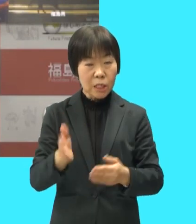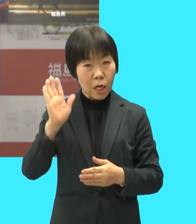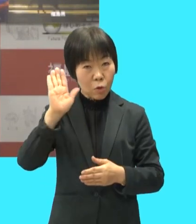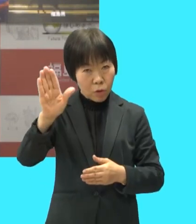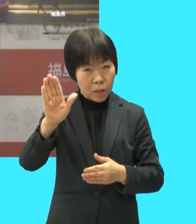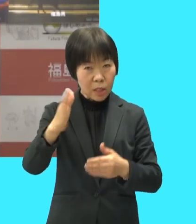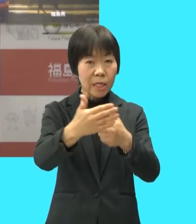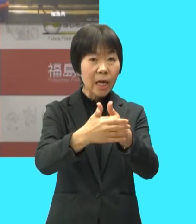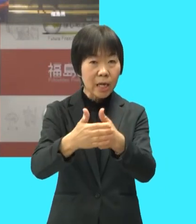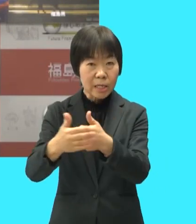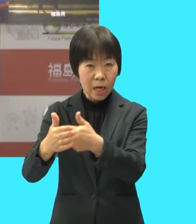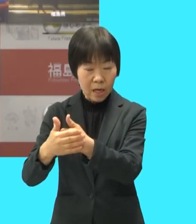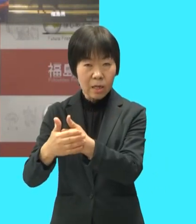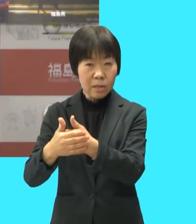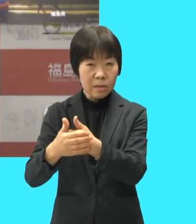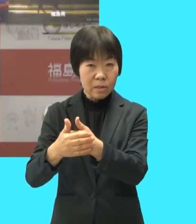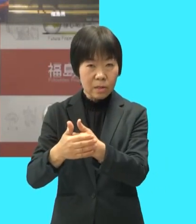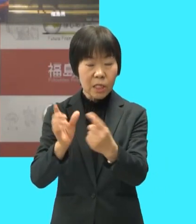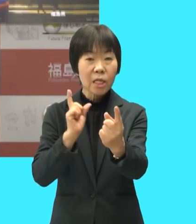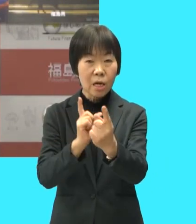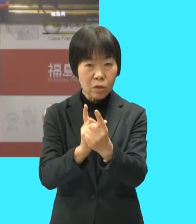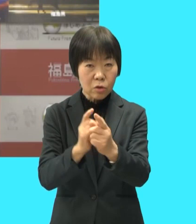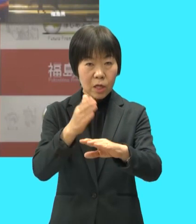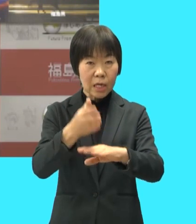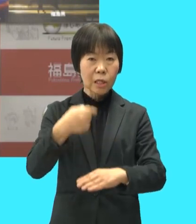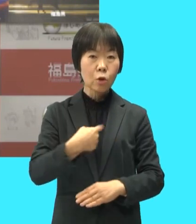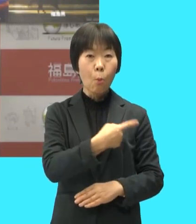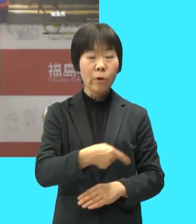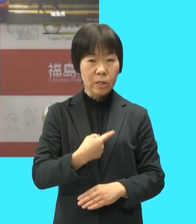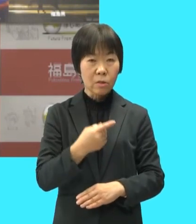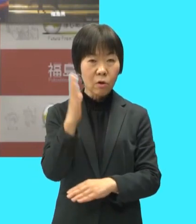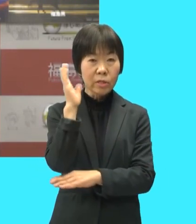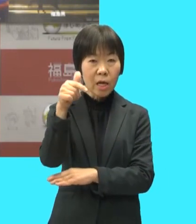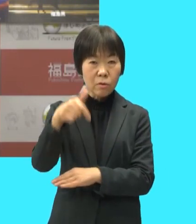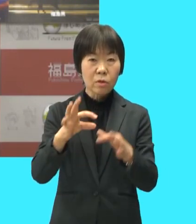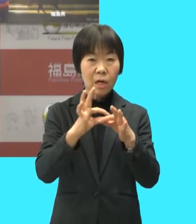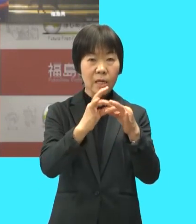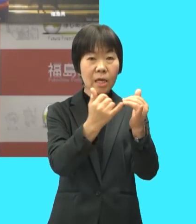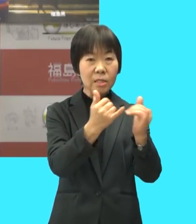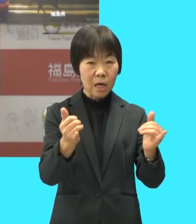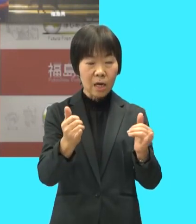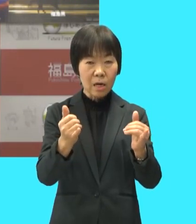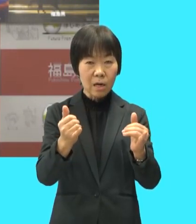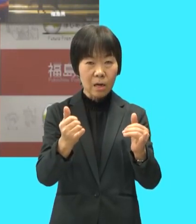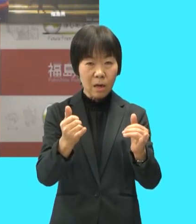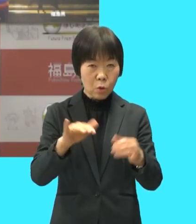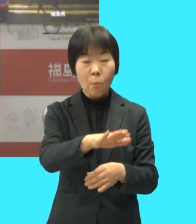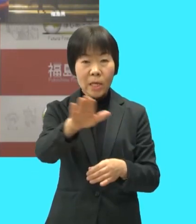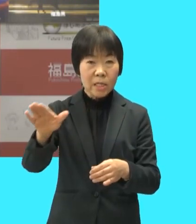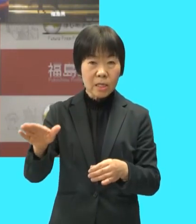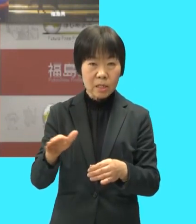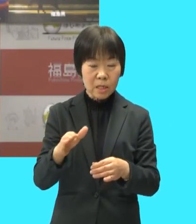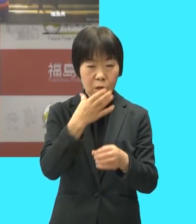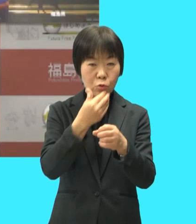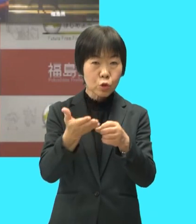いただいた多くのご支援に対する感謝の思いを政府関係者をはじめ香港の皆さんに